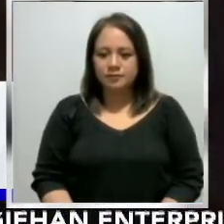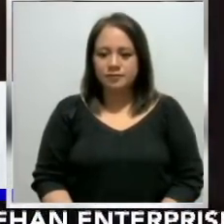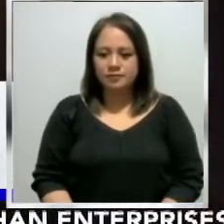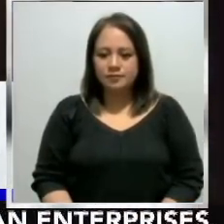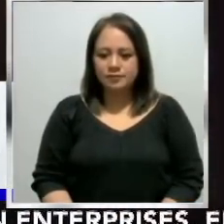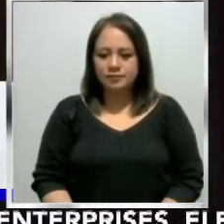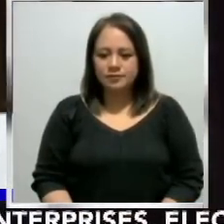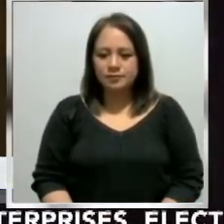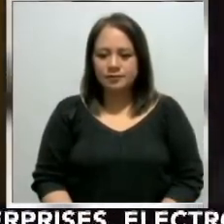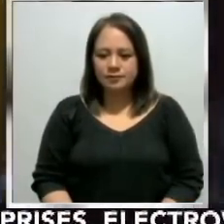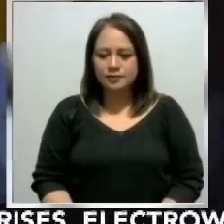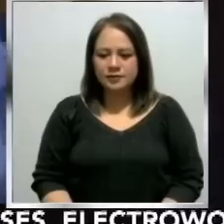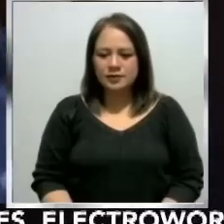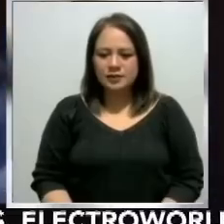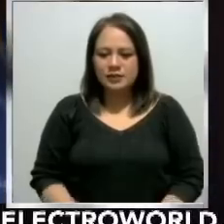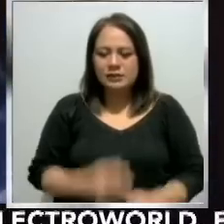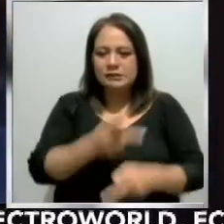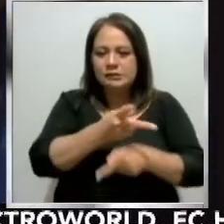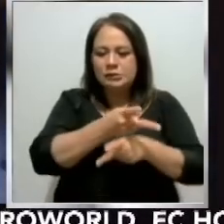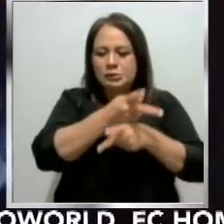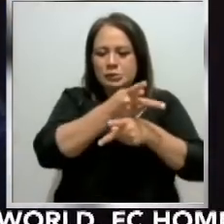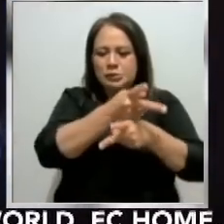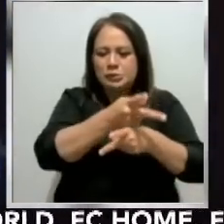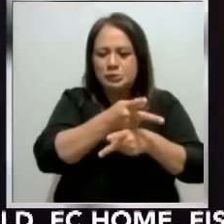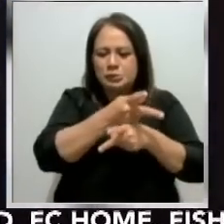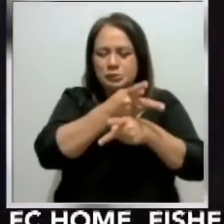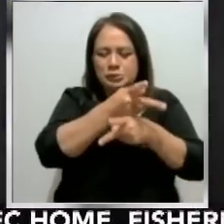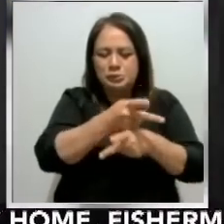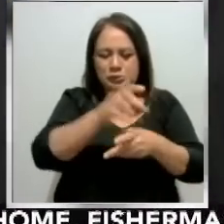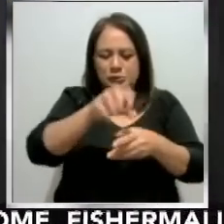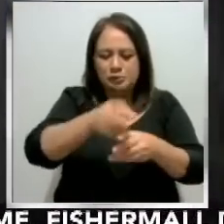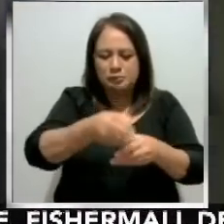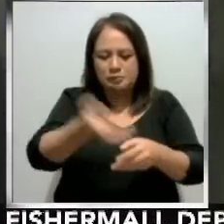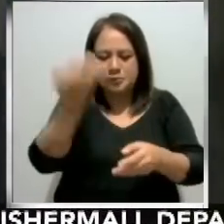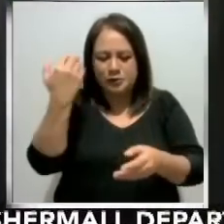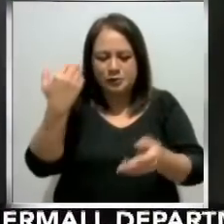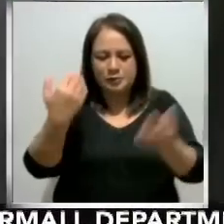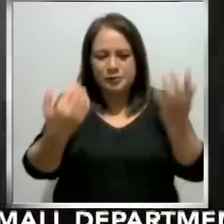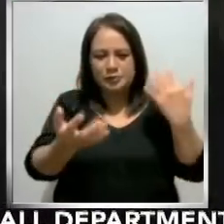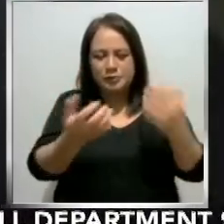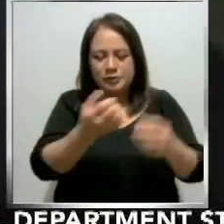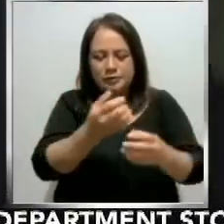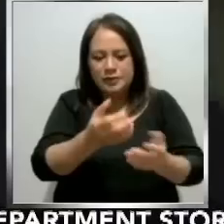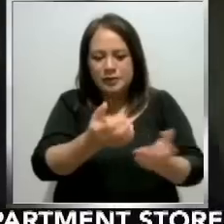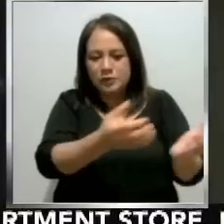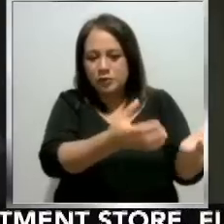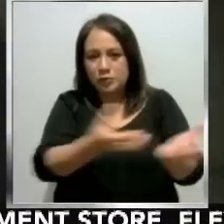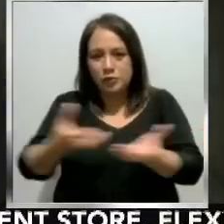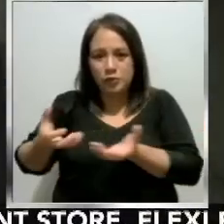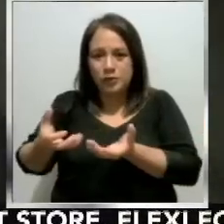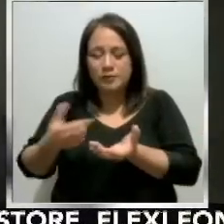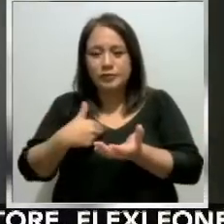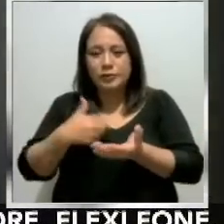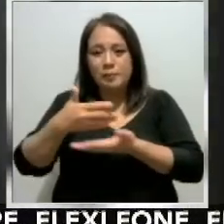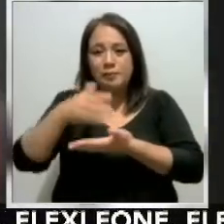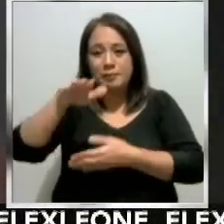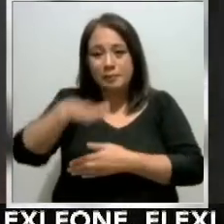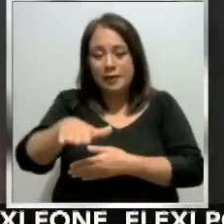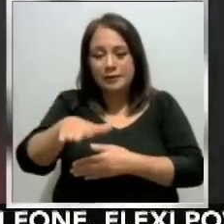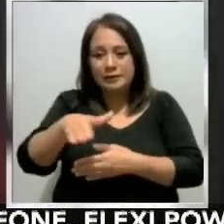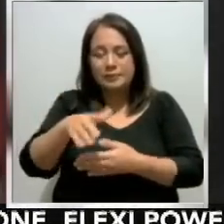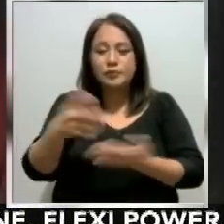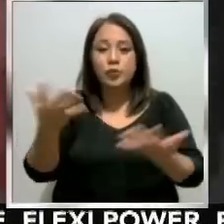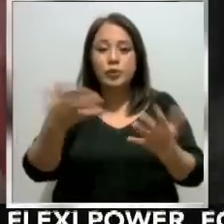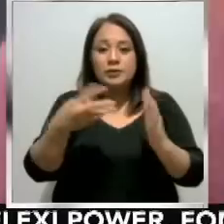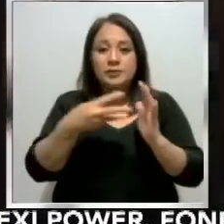Maingat na inalis ng mga rescuer ang debris at dahan-dahang kinuha ang batang naipit sa gumuhong gusali sa Afrin, Syria.